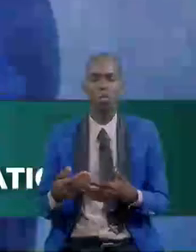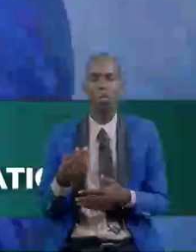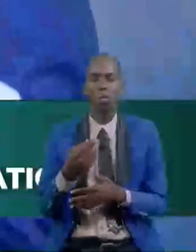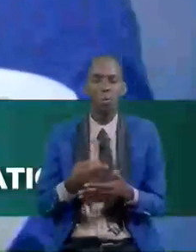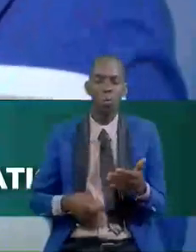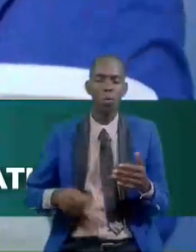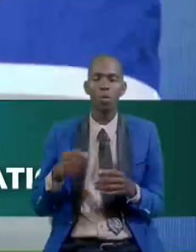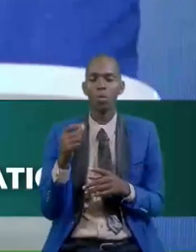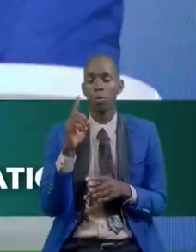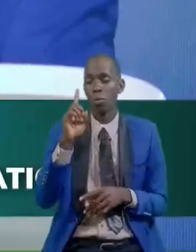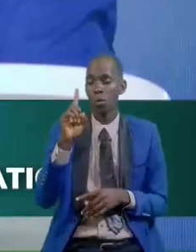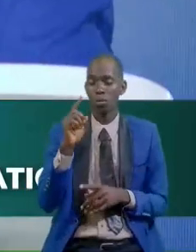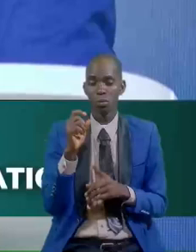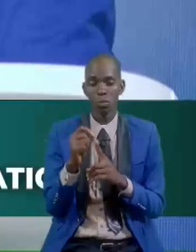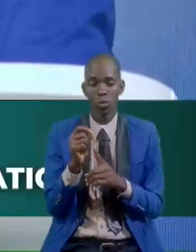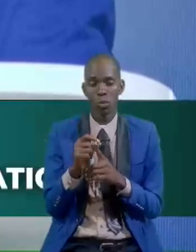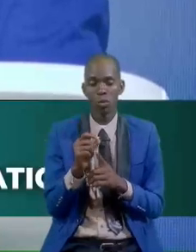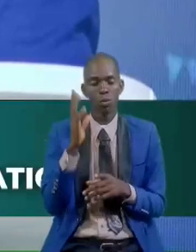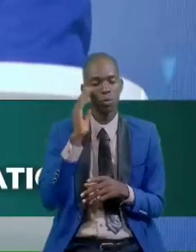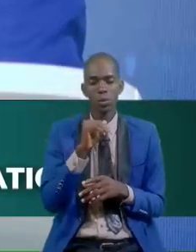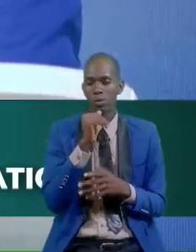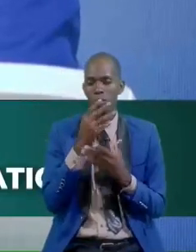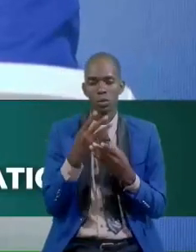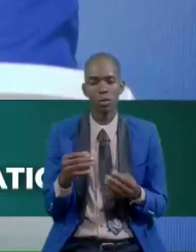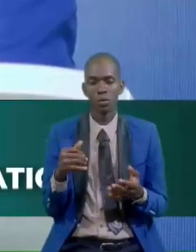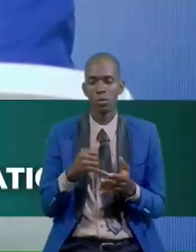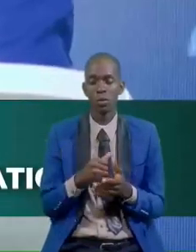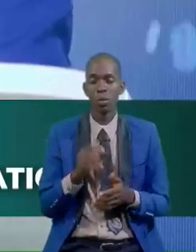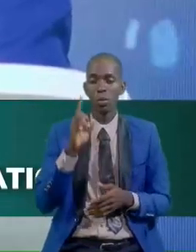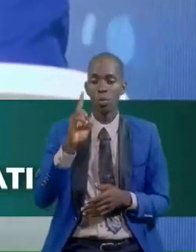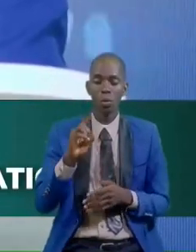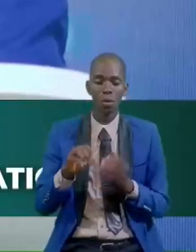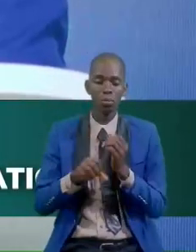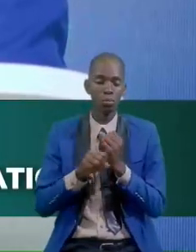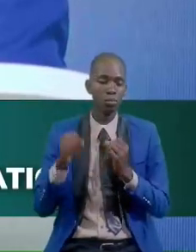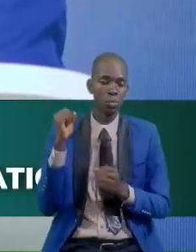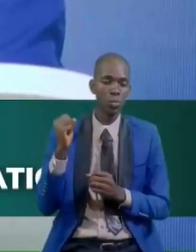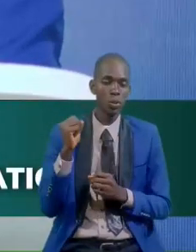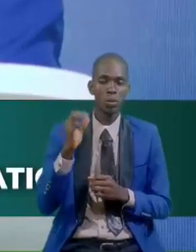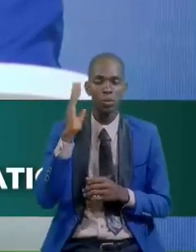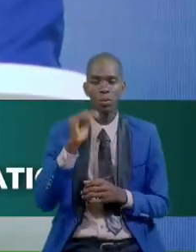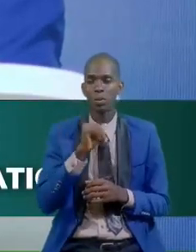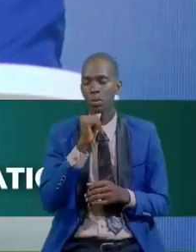Un seul message peut ne pas suffire. Une seule croisade peut ne pas suffire.